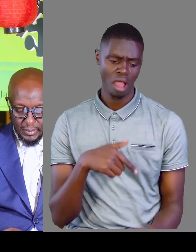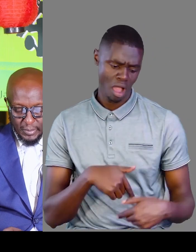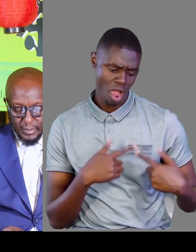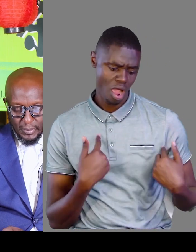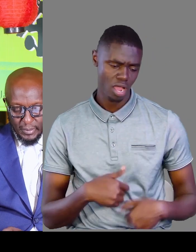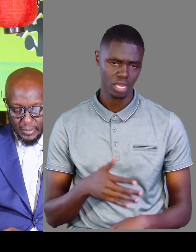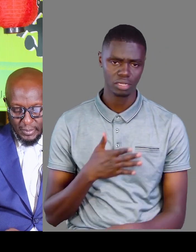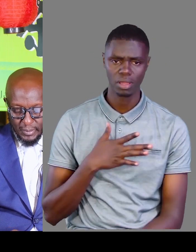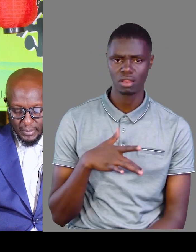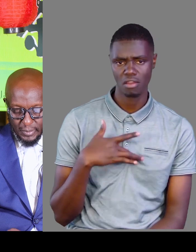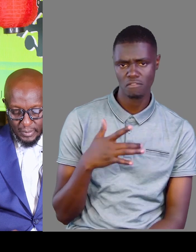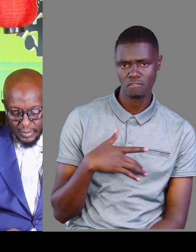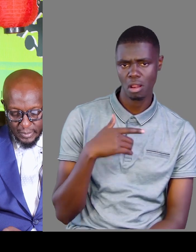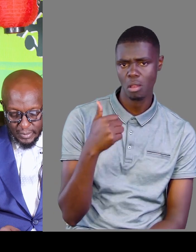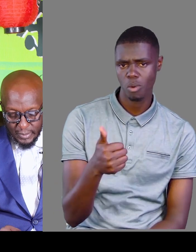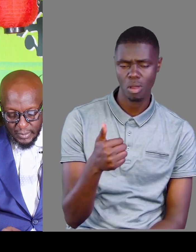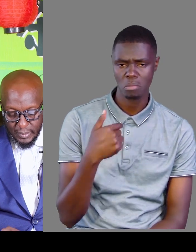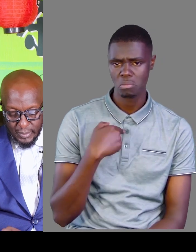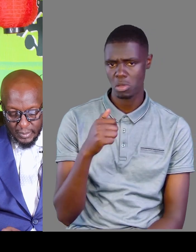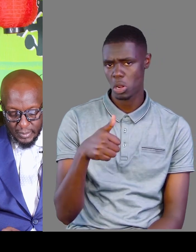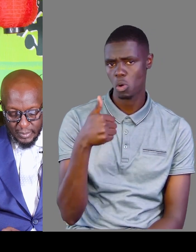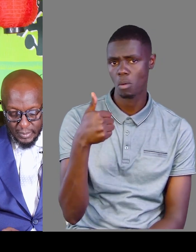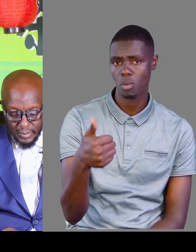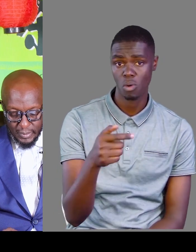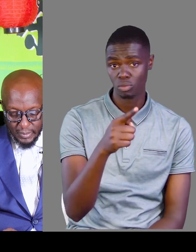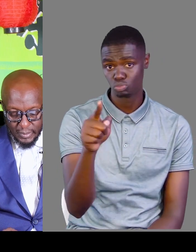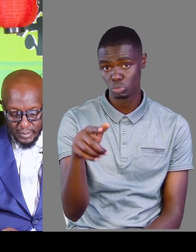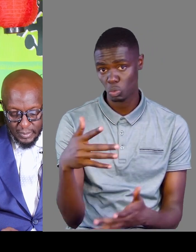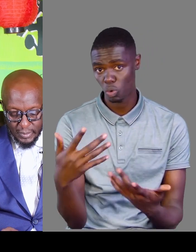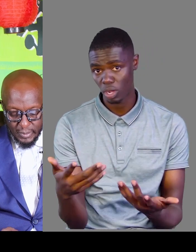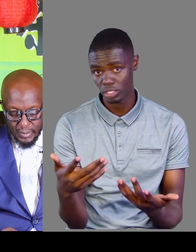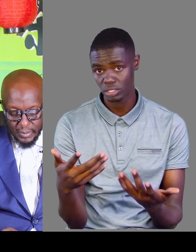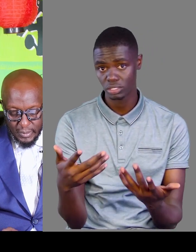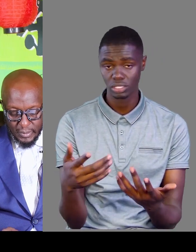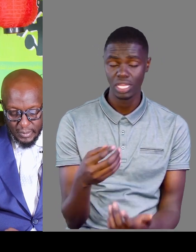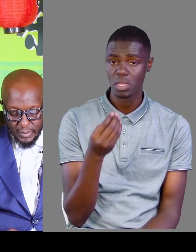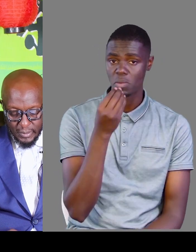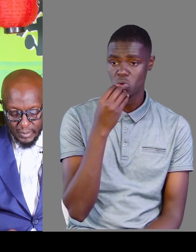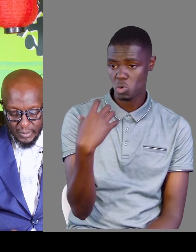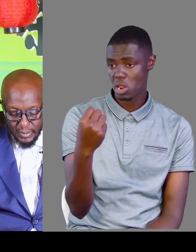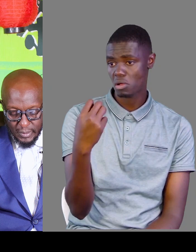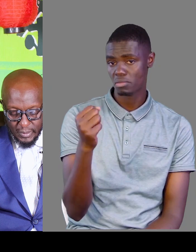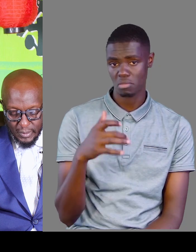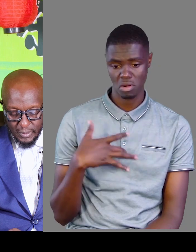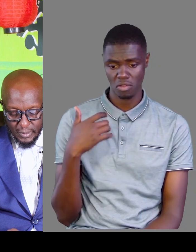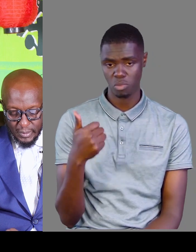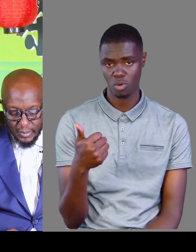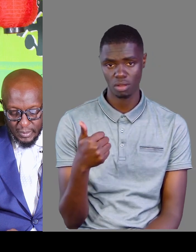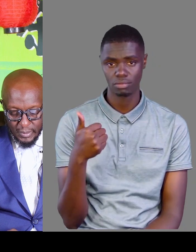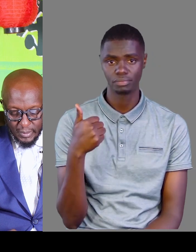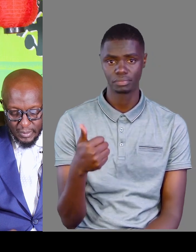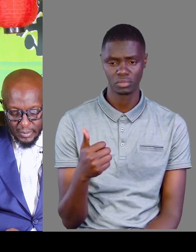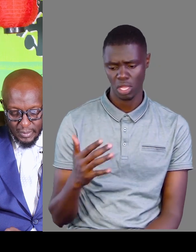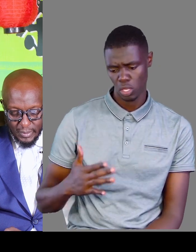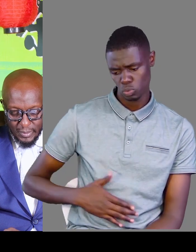kwa roho yangu nasikia niko poa, mi niko poa, ni muko vipi? Nimekula sembe nasikia niko